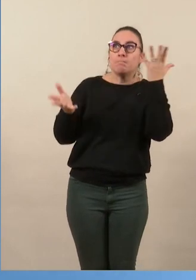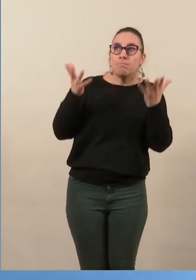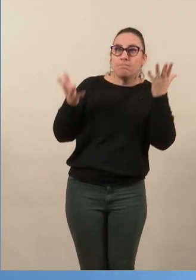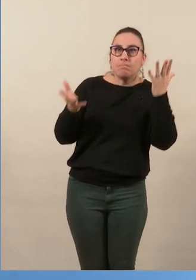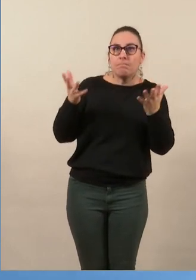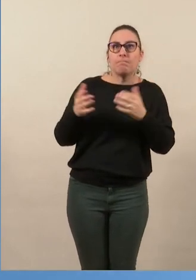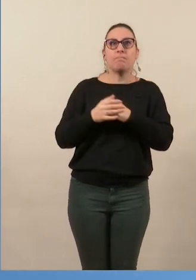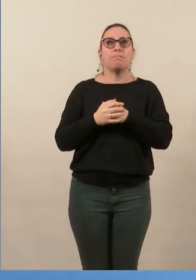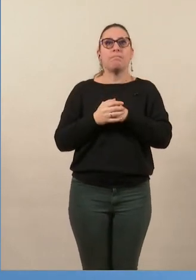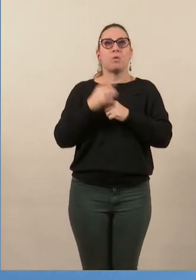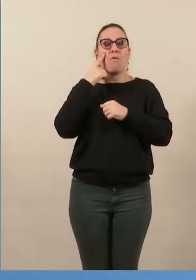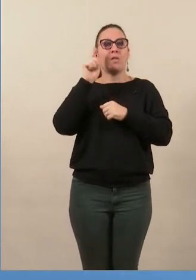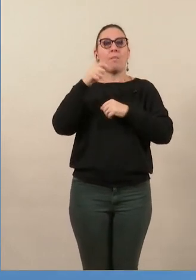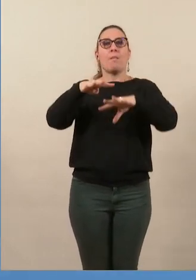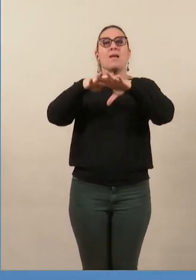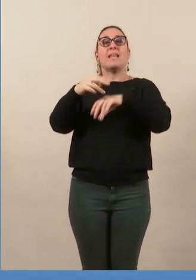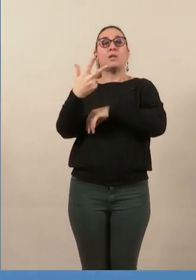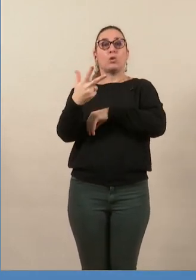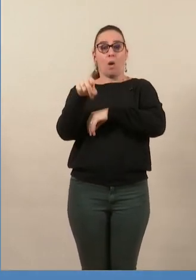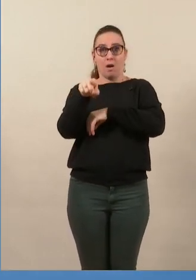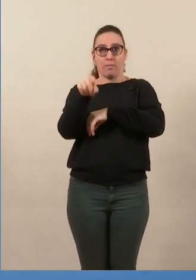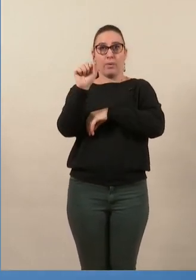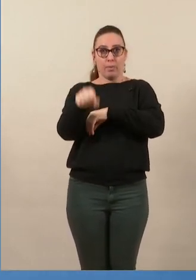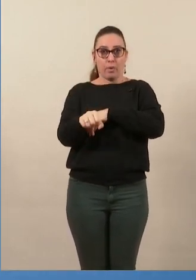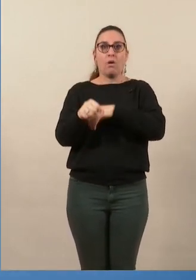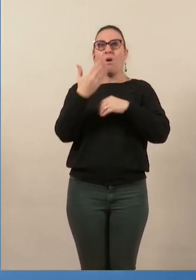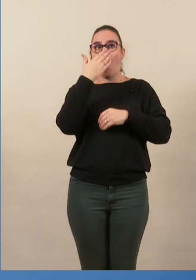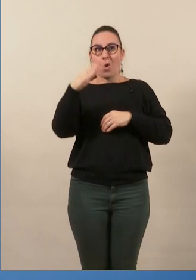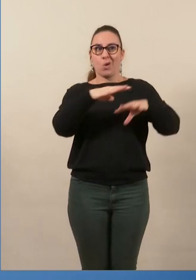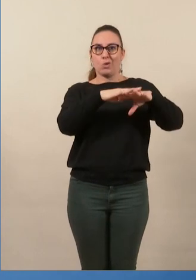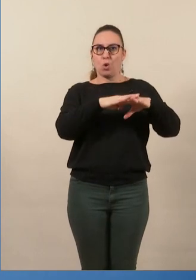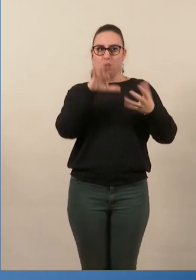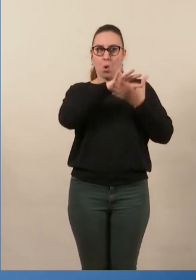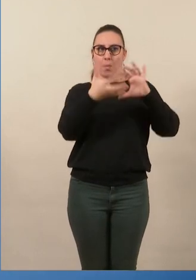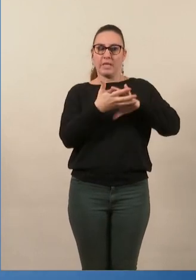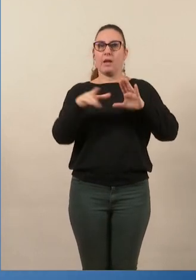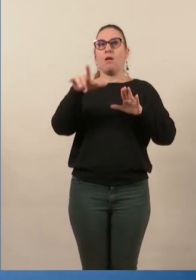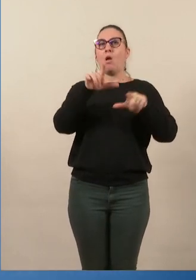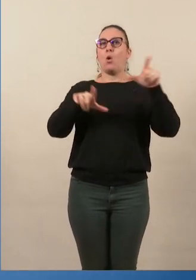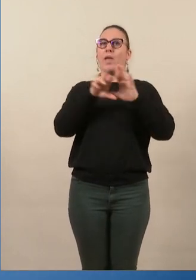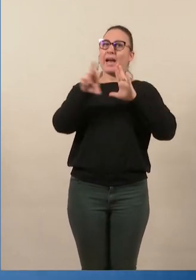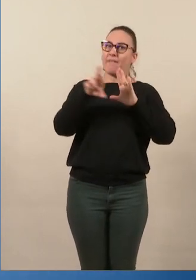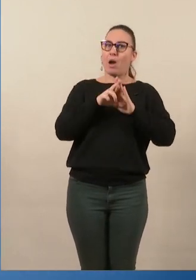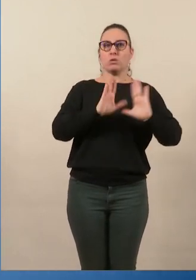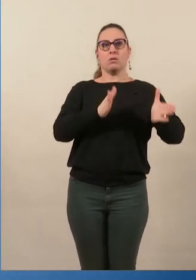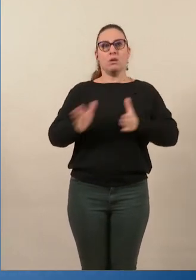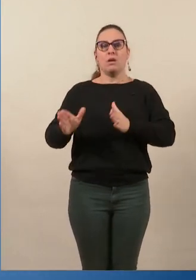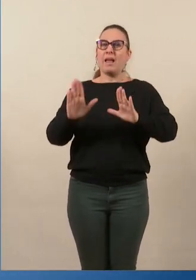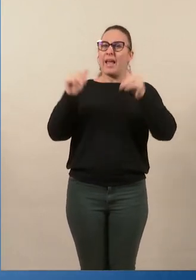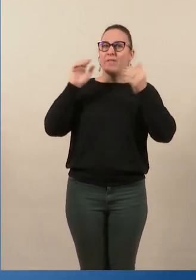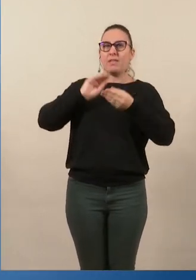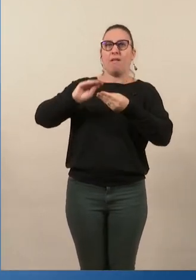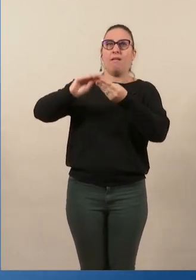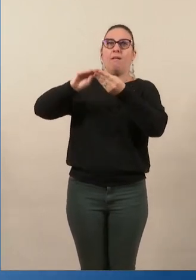notamment une petite partie du secteur 3 et il permet dans les zones les plus tendues de fixer des loyers de référence et de lutter contre les abus